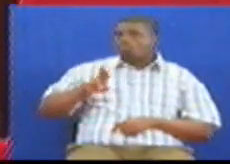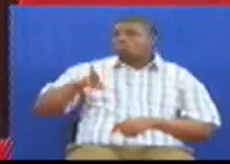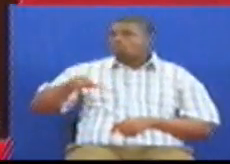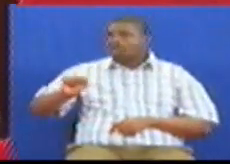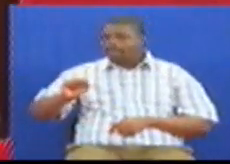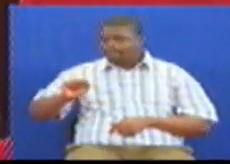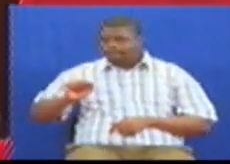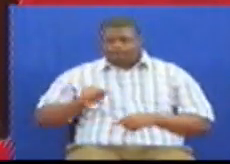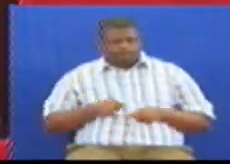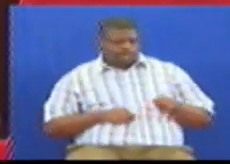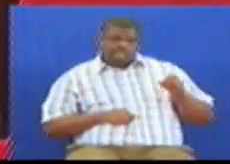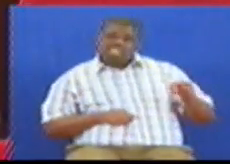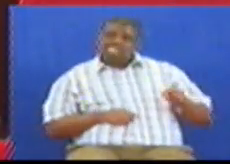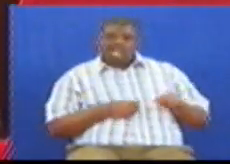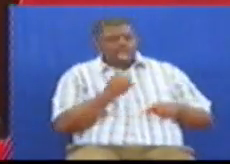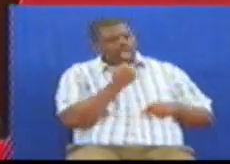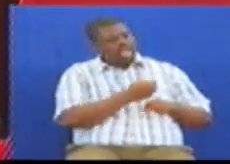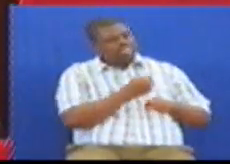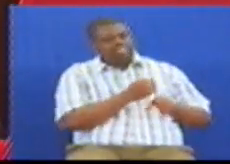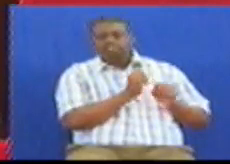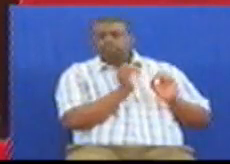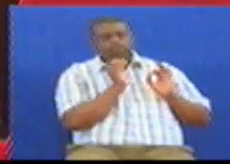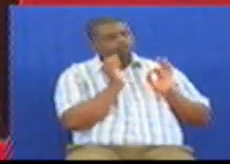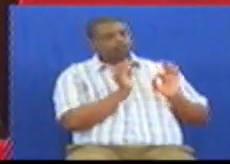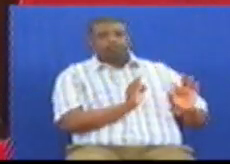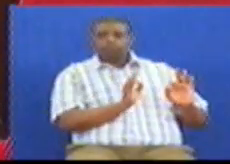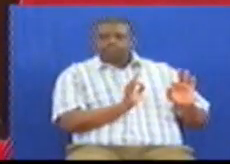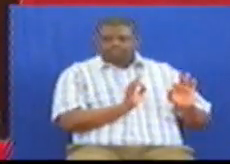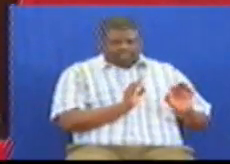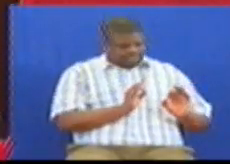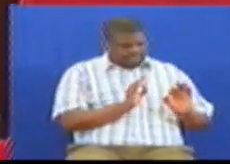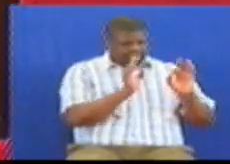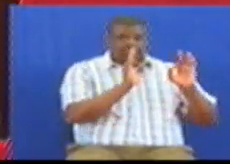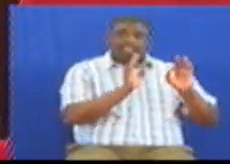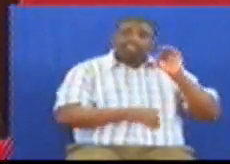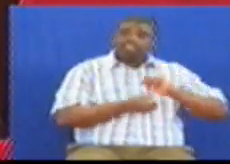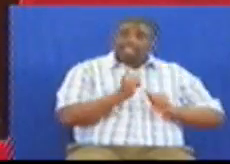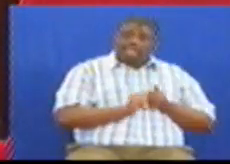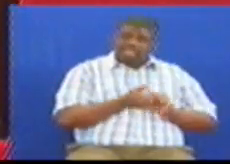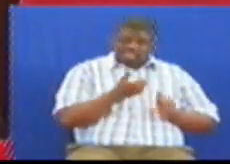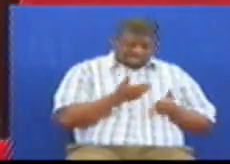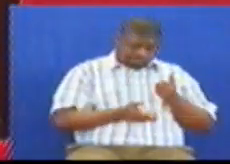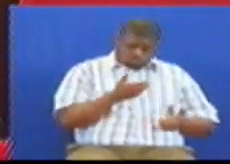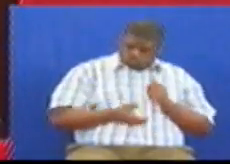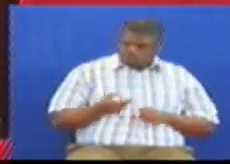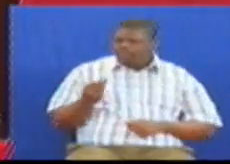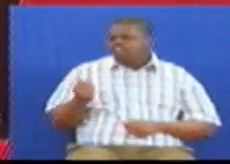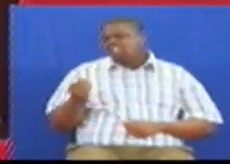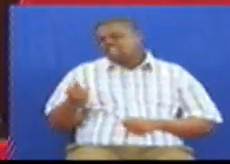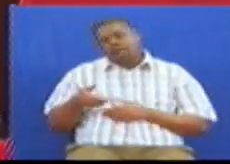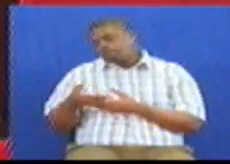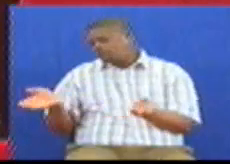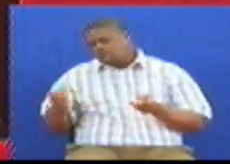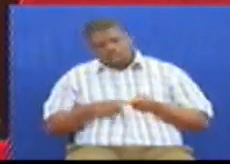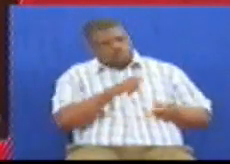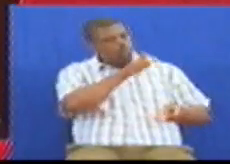Spika, TARURA inafanya kazi vizuri, lakini changamoto kubwa iliyopo ni ukosekanaji wa fedha na wataalamu. Kwa hiyo